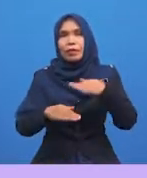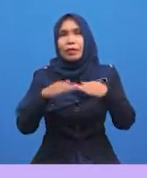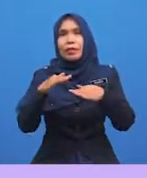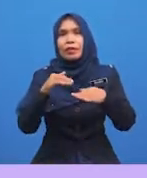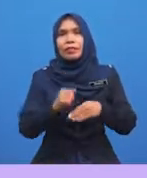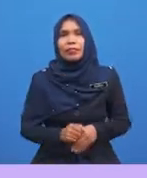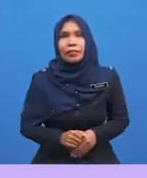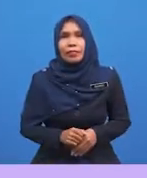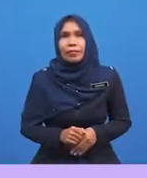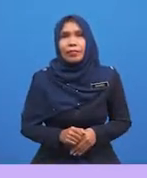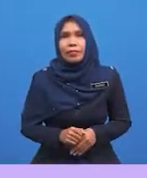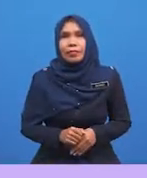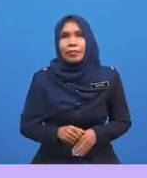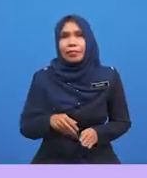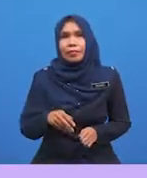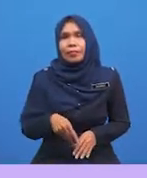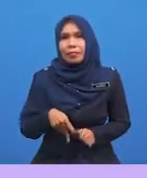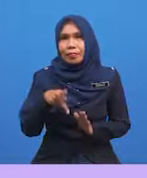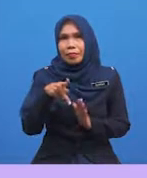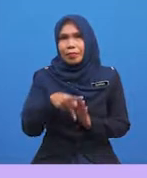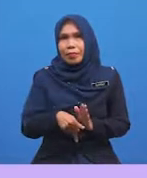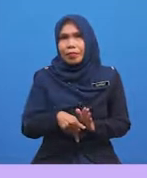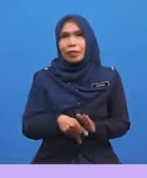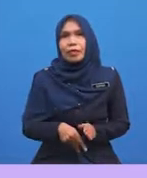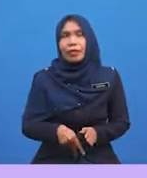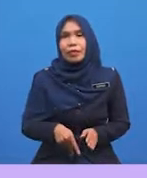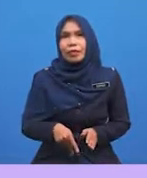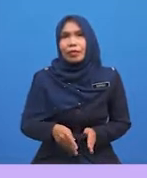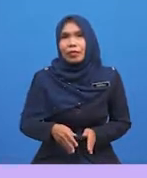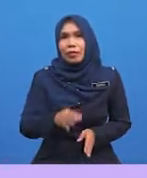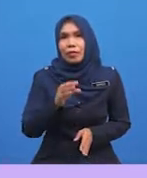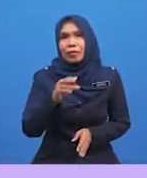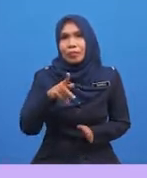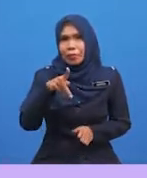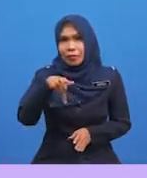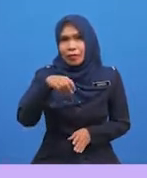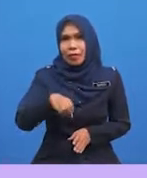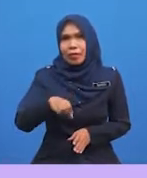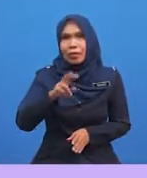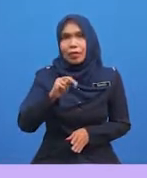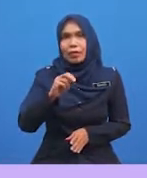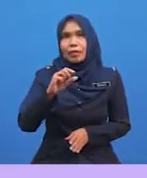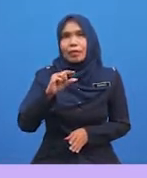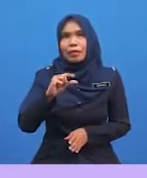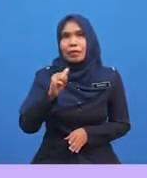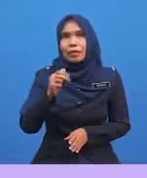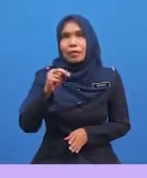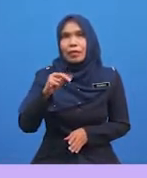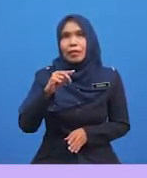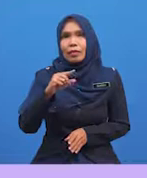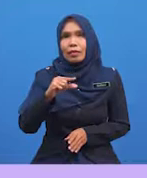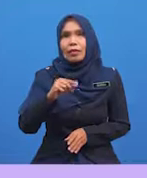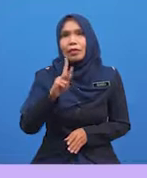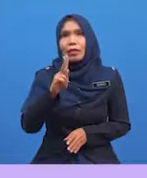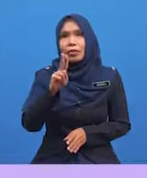dan menyebabkan ramai penduduk berhijrah ke kawasan tersebut dan seterusnya